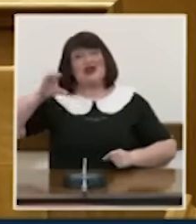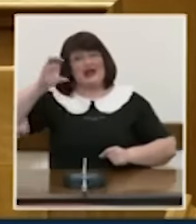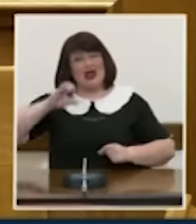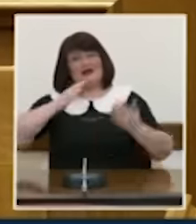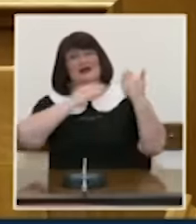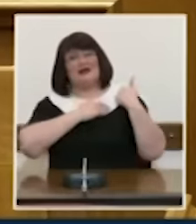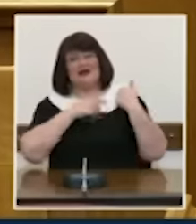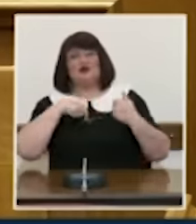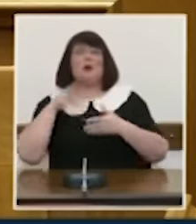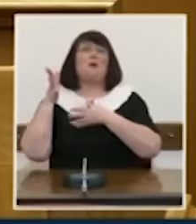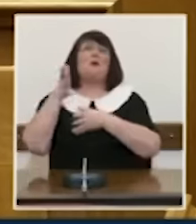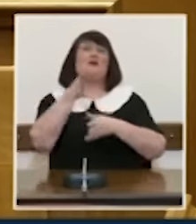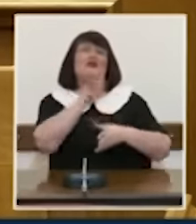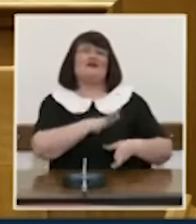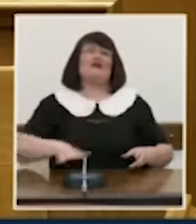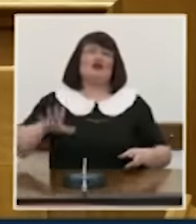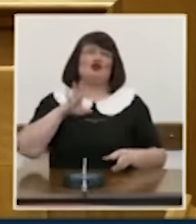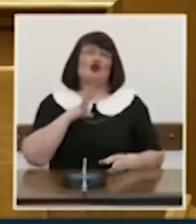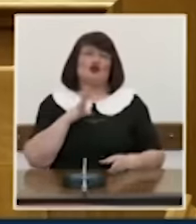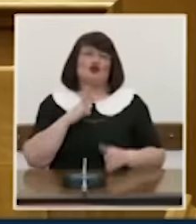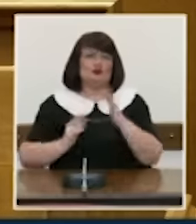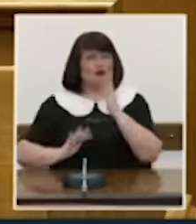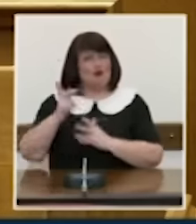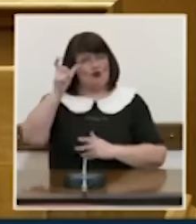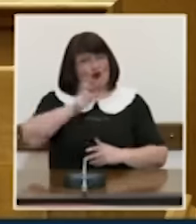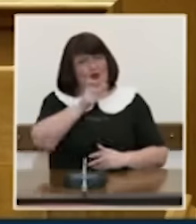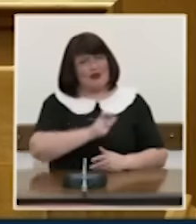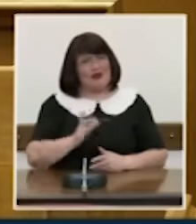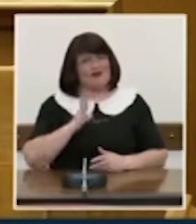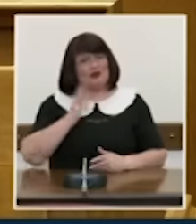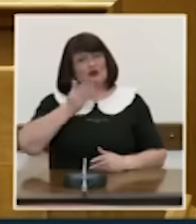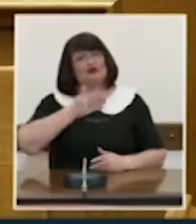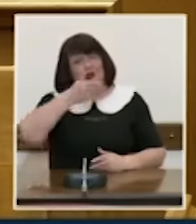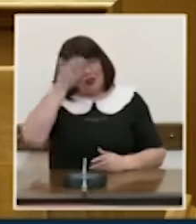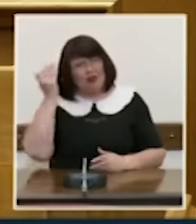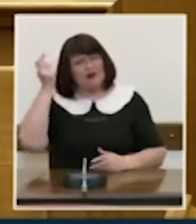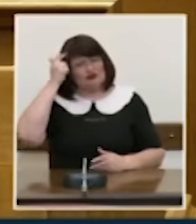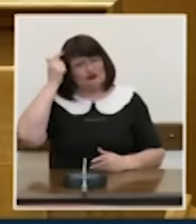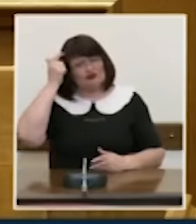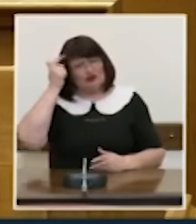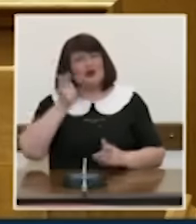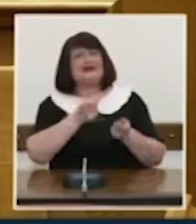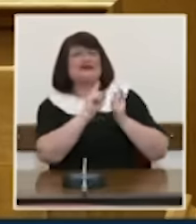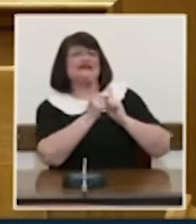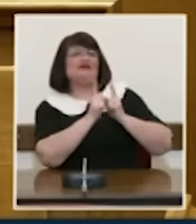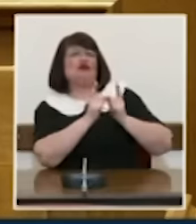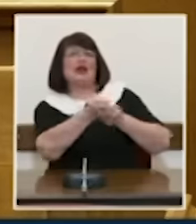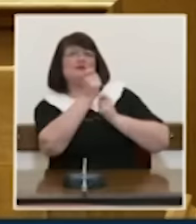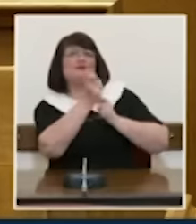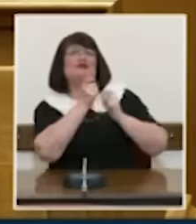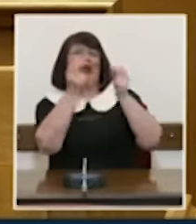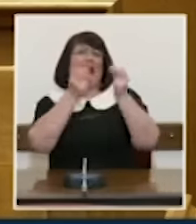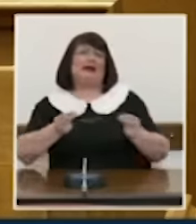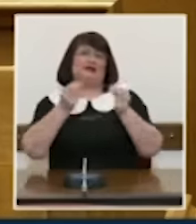και τον κόσμο, ακόμα και προοδευτικούς ανθρώπους με τίμιες προθέσεις, ότι με τη συμφωνία αυτή θα λυθούν δήθεν τα